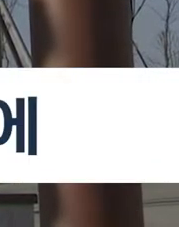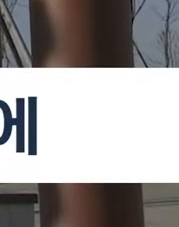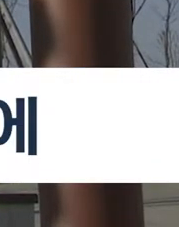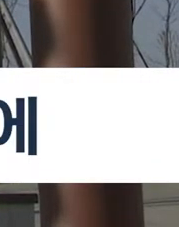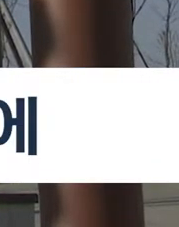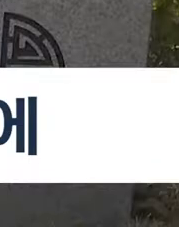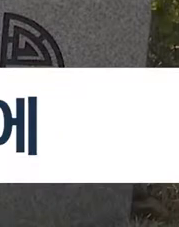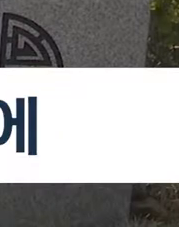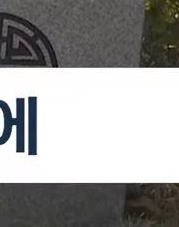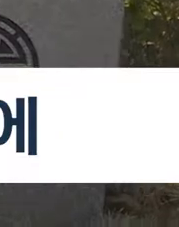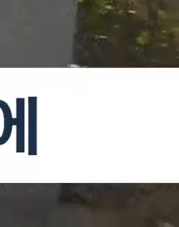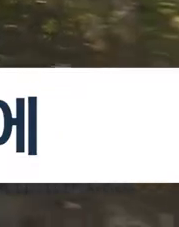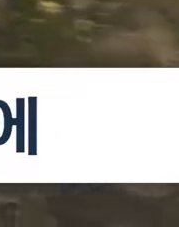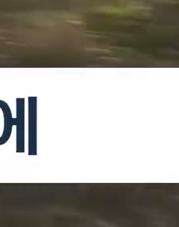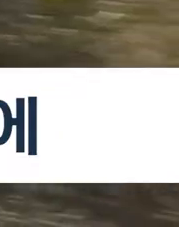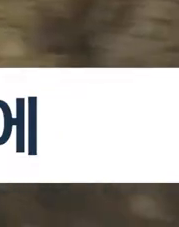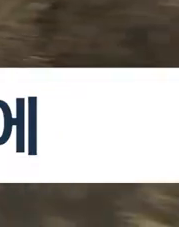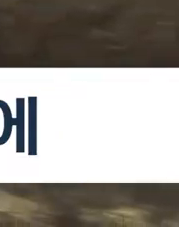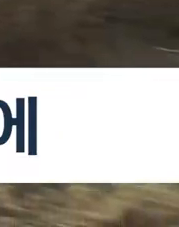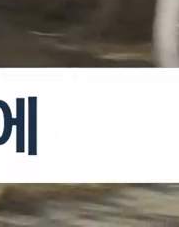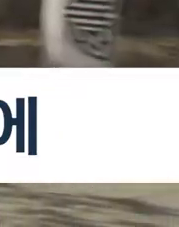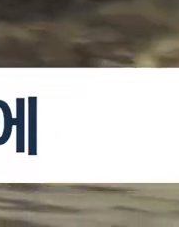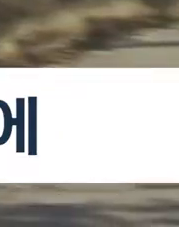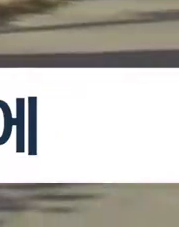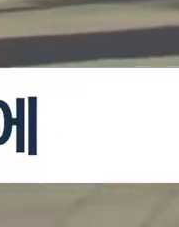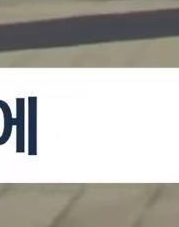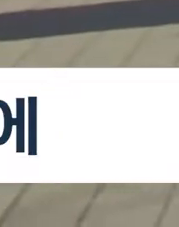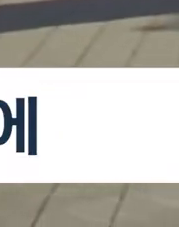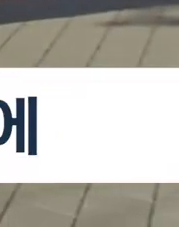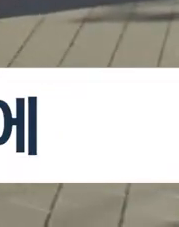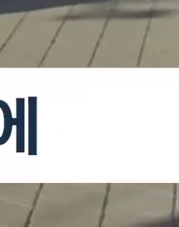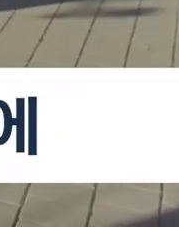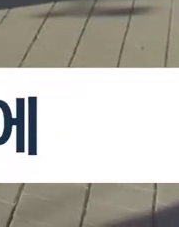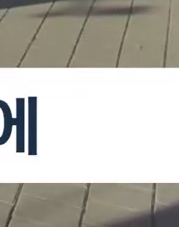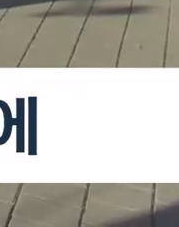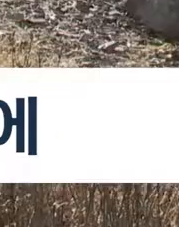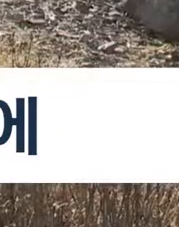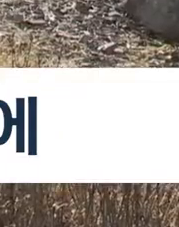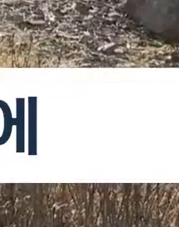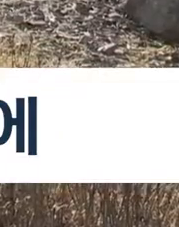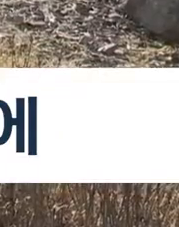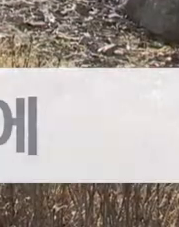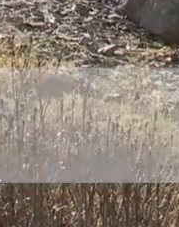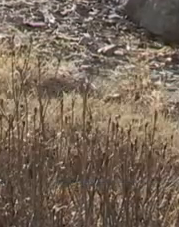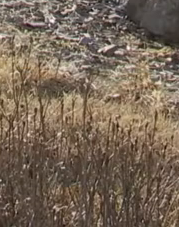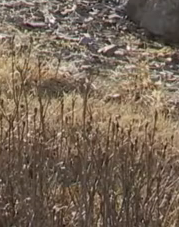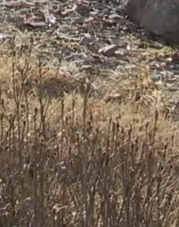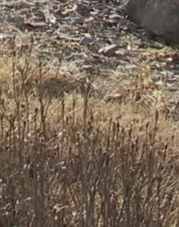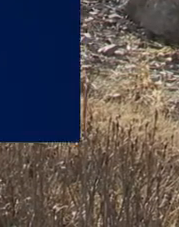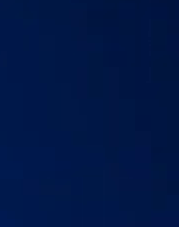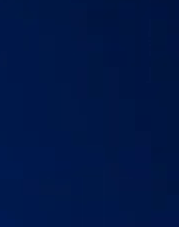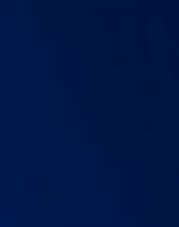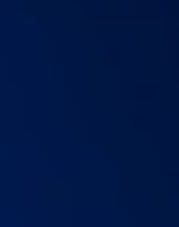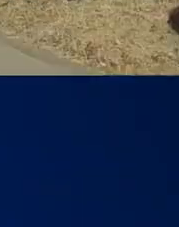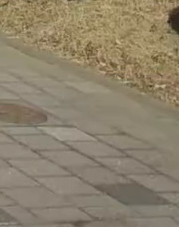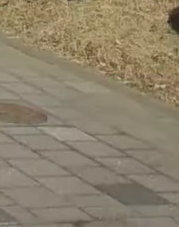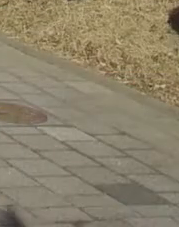양천향교와 겸재장선미술관 등 역사문화유적지 일대를 강서역사문화거리로 새롭게 조성합니다.